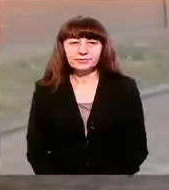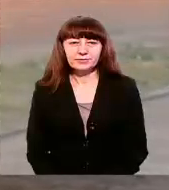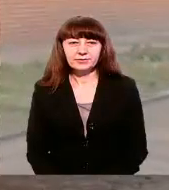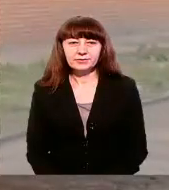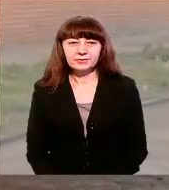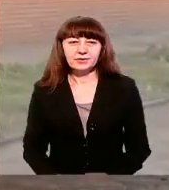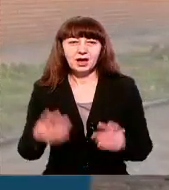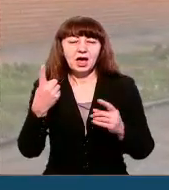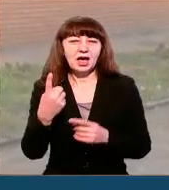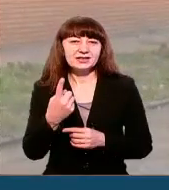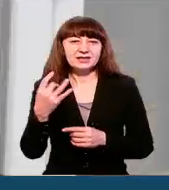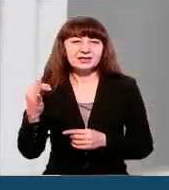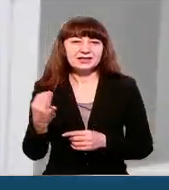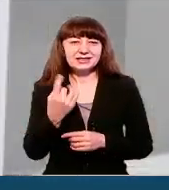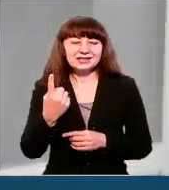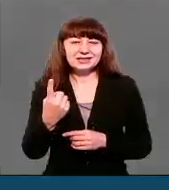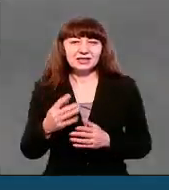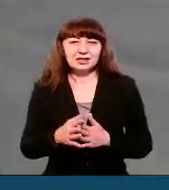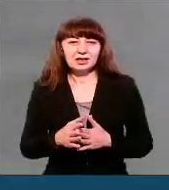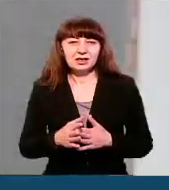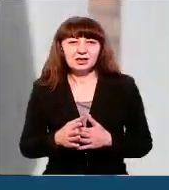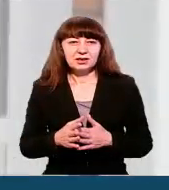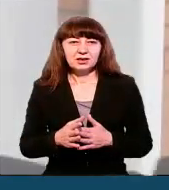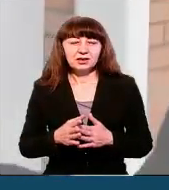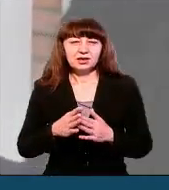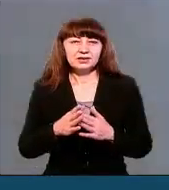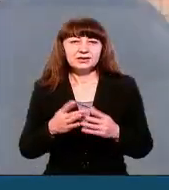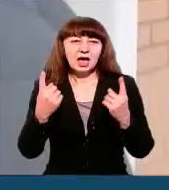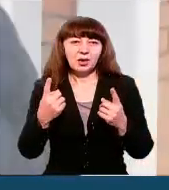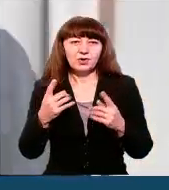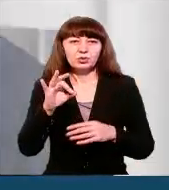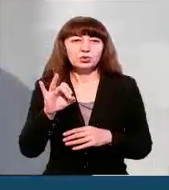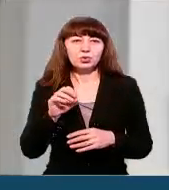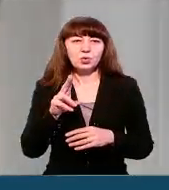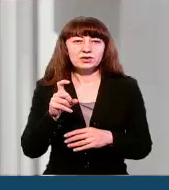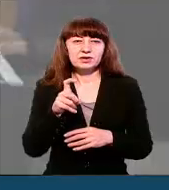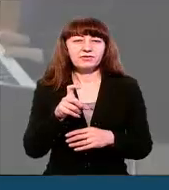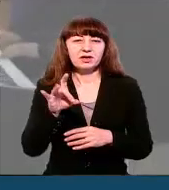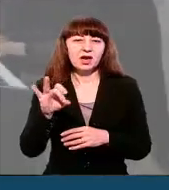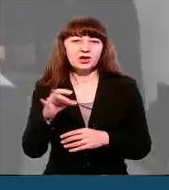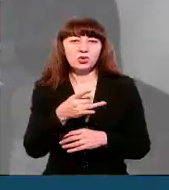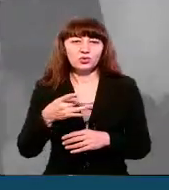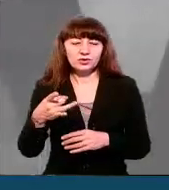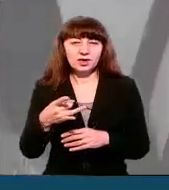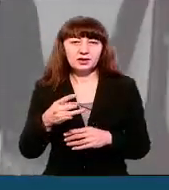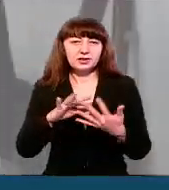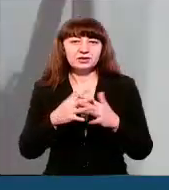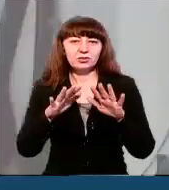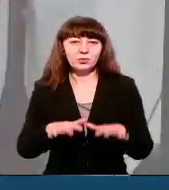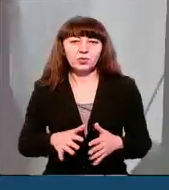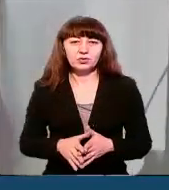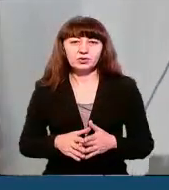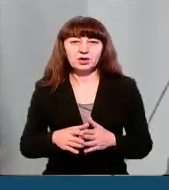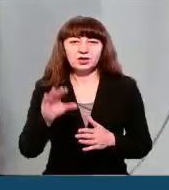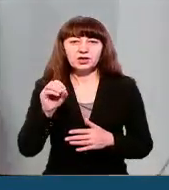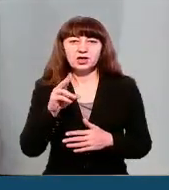Ершов Ұзынкөлдегі еңсесі тік елді мекендердің бірі. Десек те шешімін көптеп күткен бір мәселе бар еді. Ол мәдениет ошағының жоқтығы. Бұған